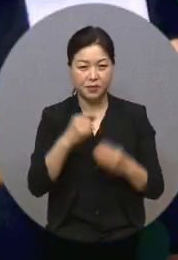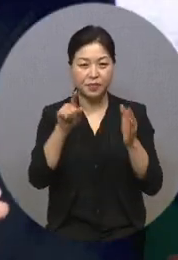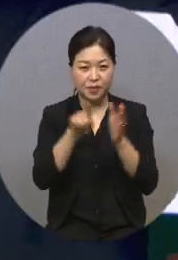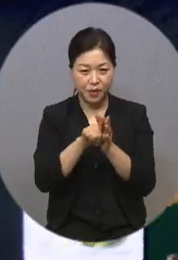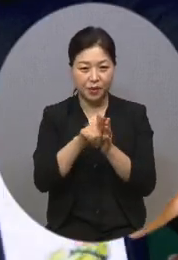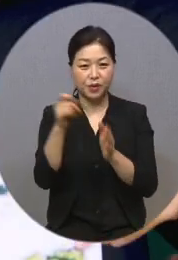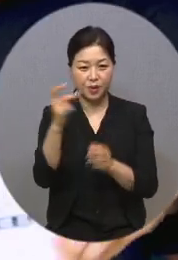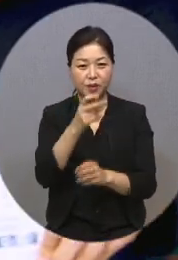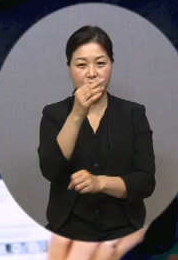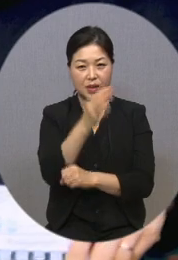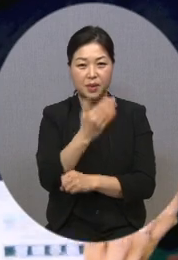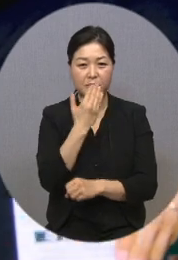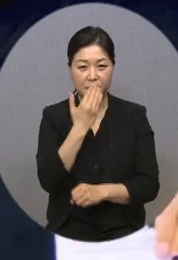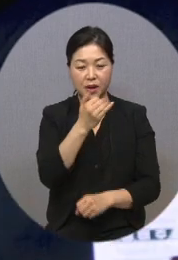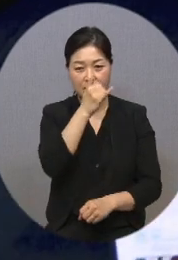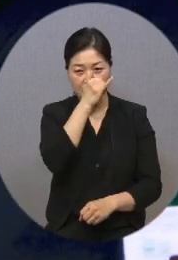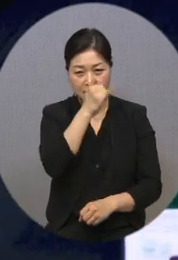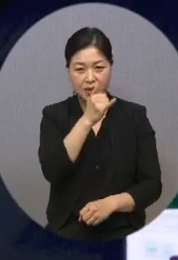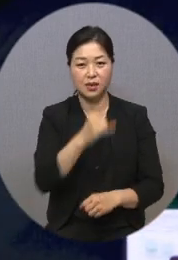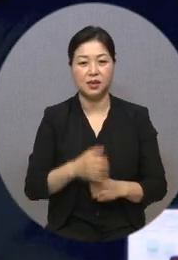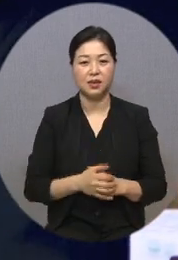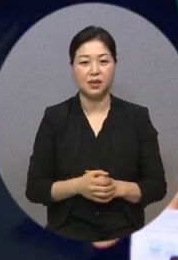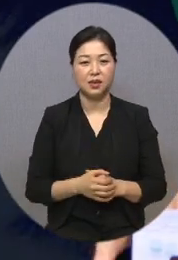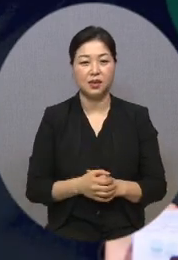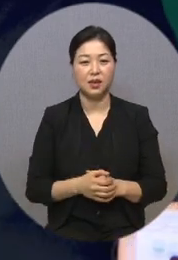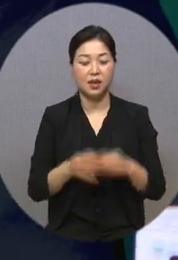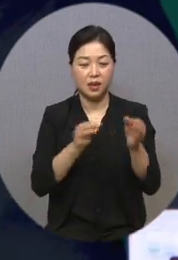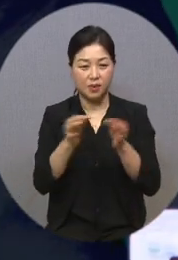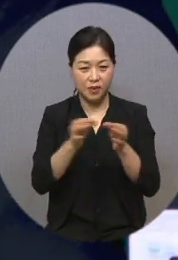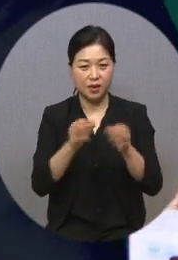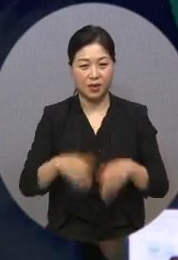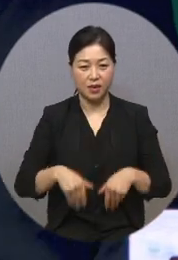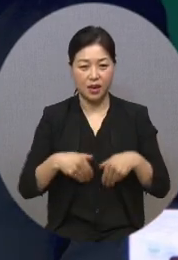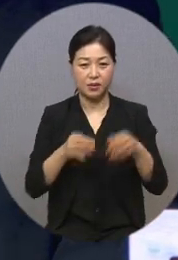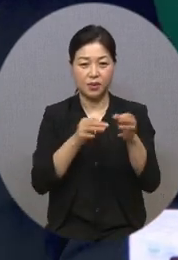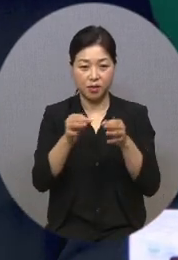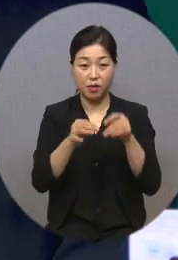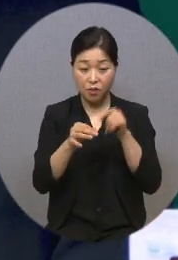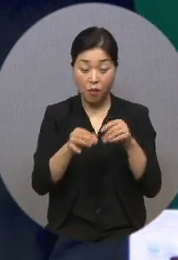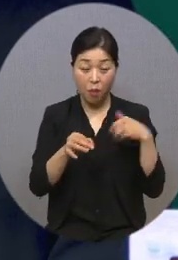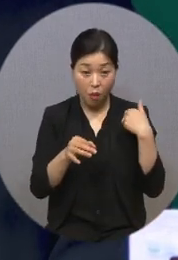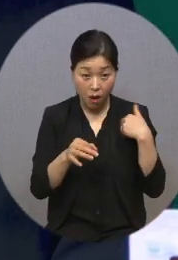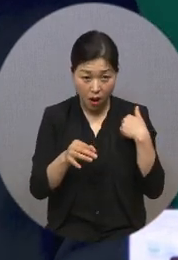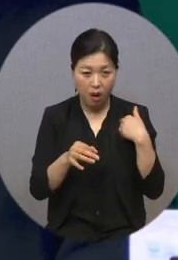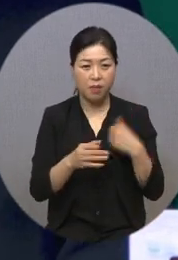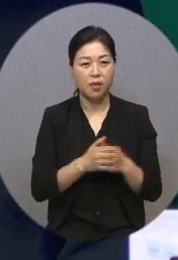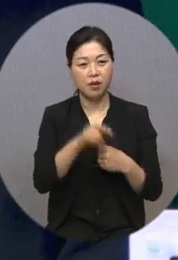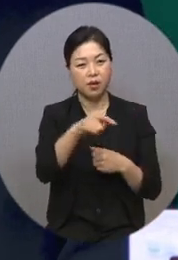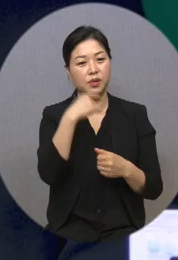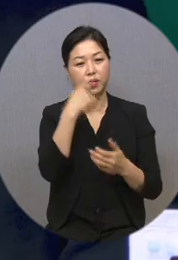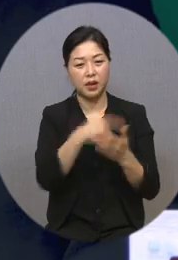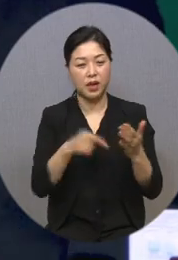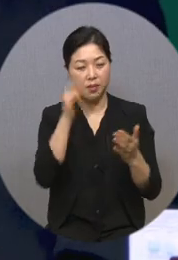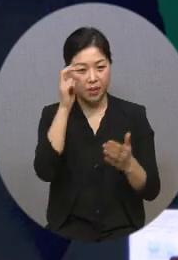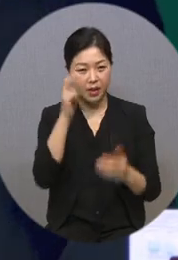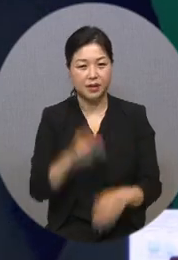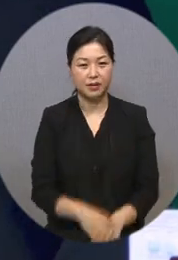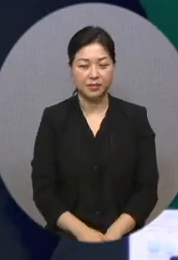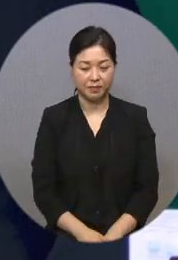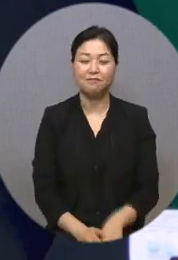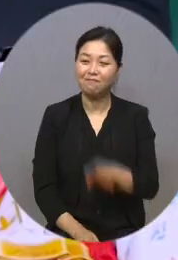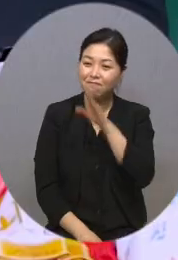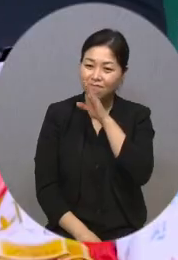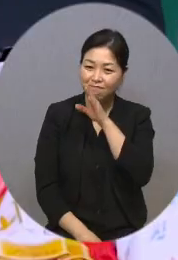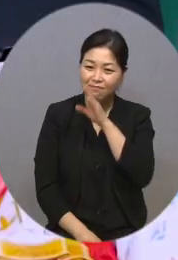믿고 구입할 수 있는 이 마켓 남도장터 이거 모르시면 여러분이 아마 손해실걸요. 그렇죠?